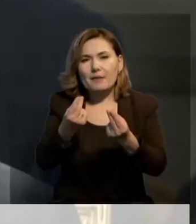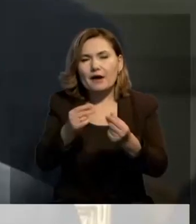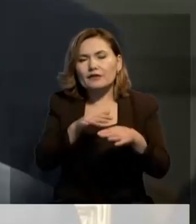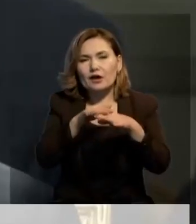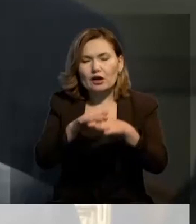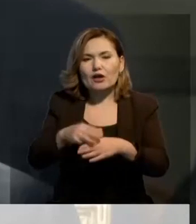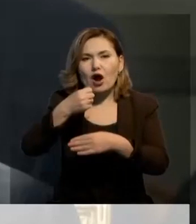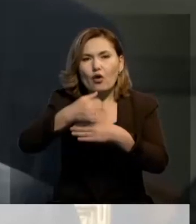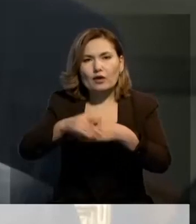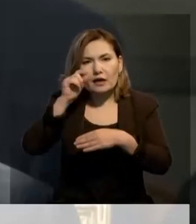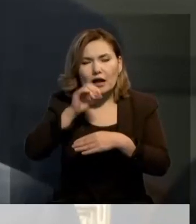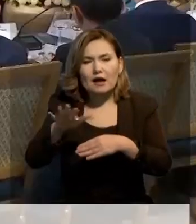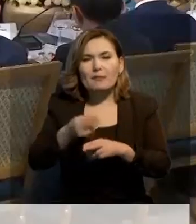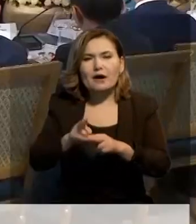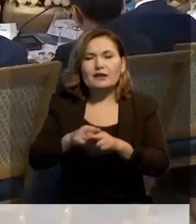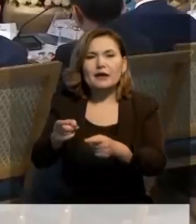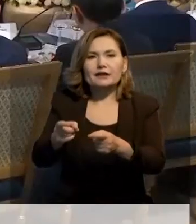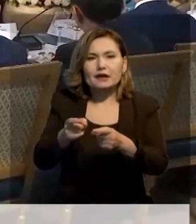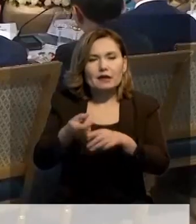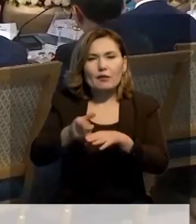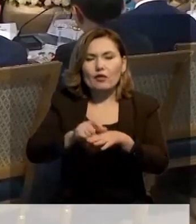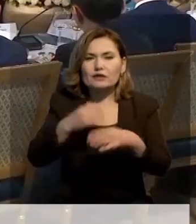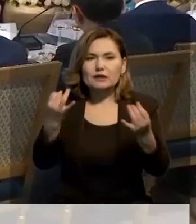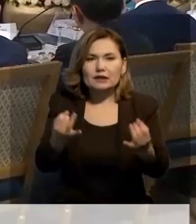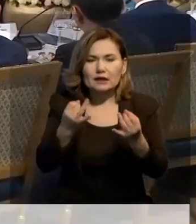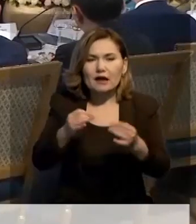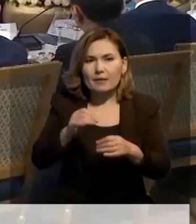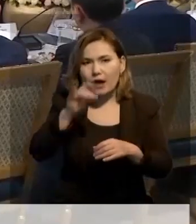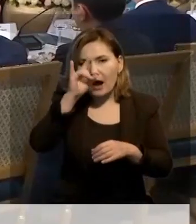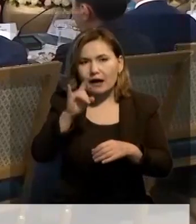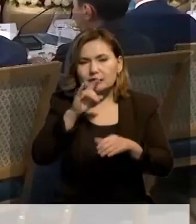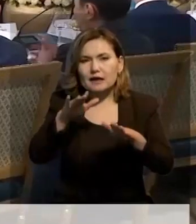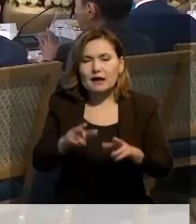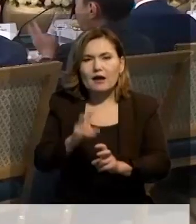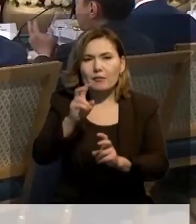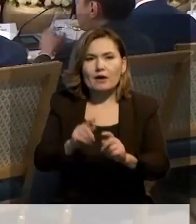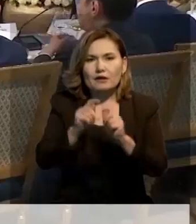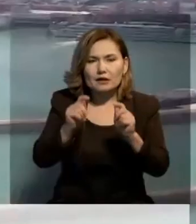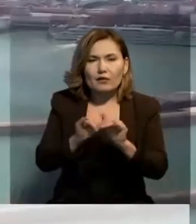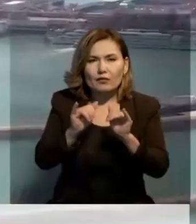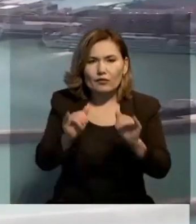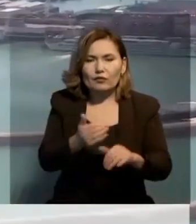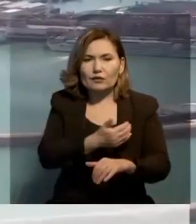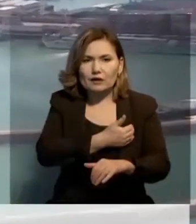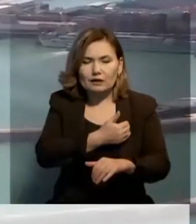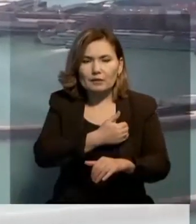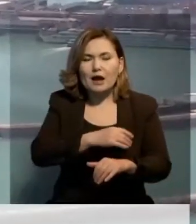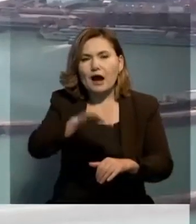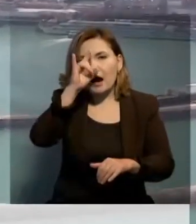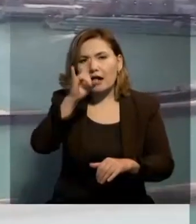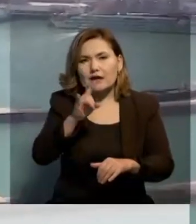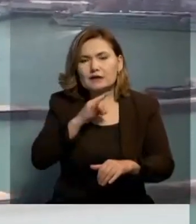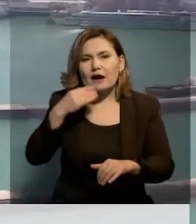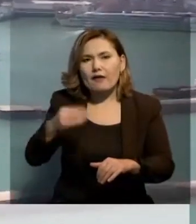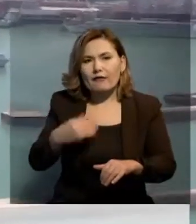жөнінен Орталық Азиядағы ең тартымды ел болу үшін инвестициялық саясатымызды үнемі жетілдіріп отырамыз. Қазақстан